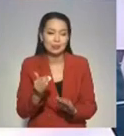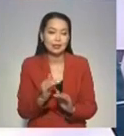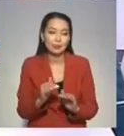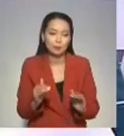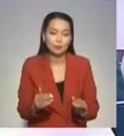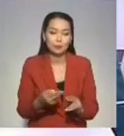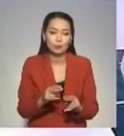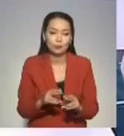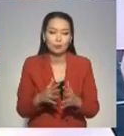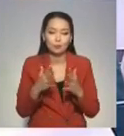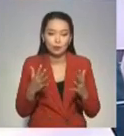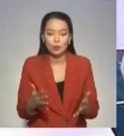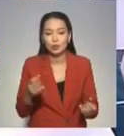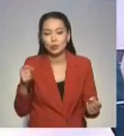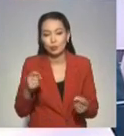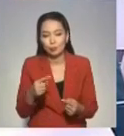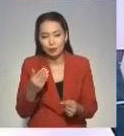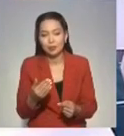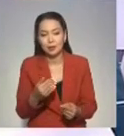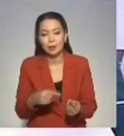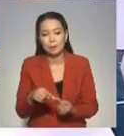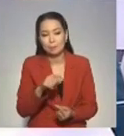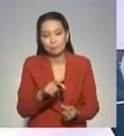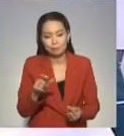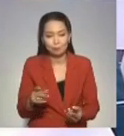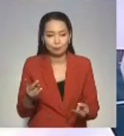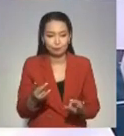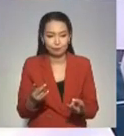привлечено более 680 таких предпринимателей к ответственности.